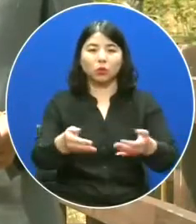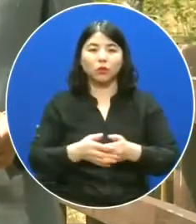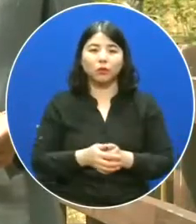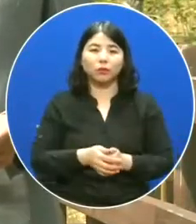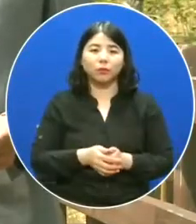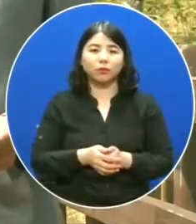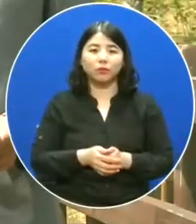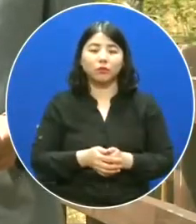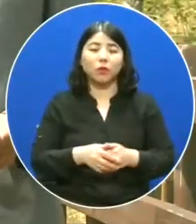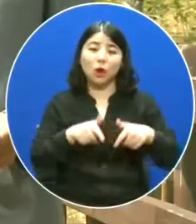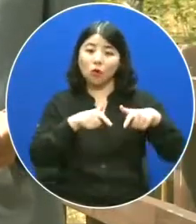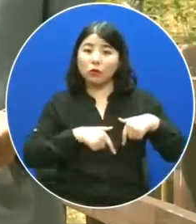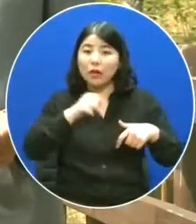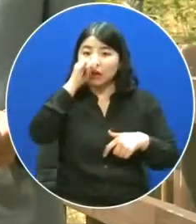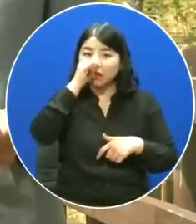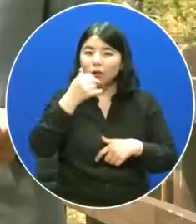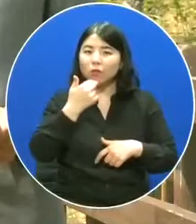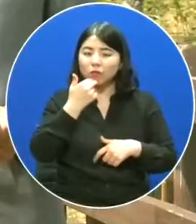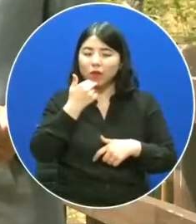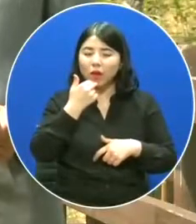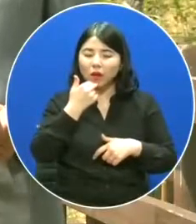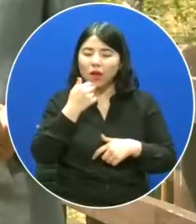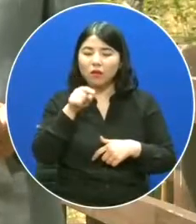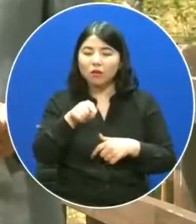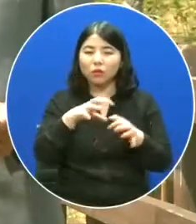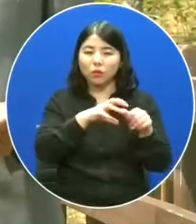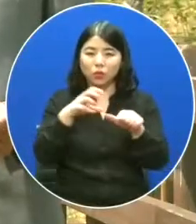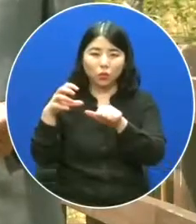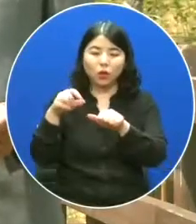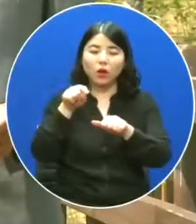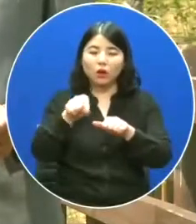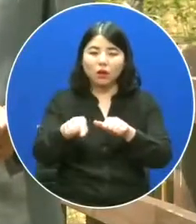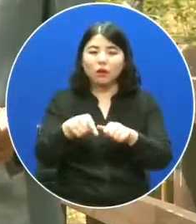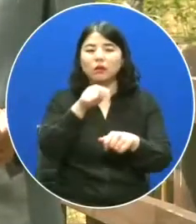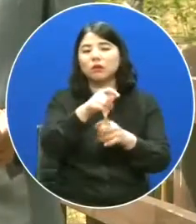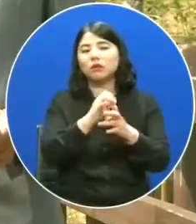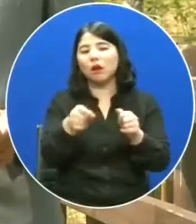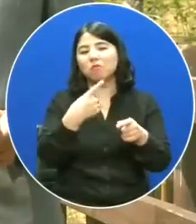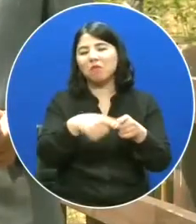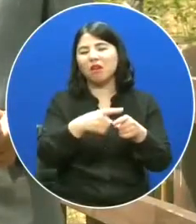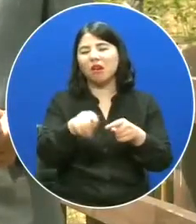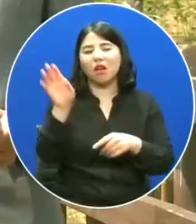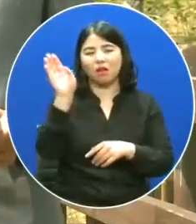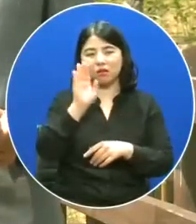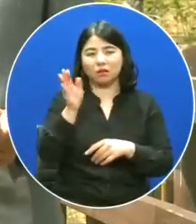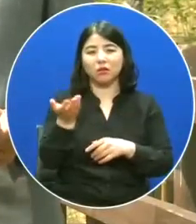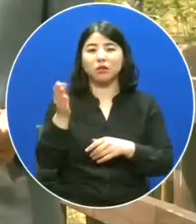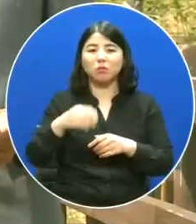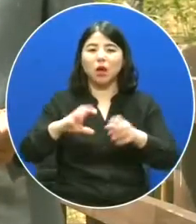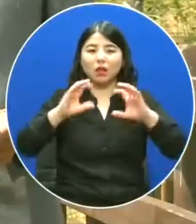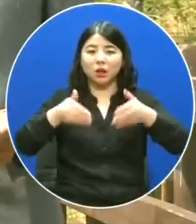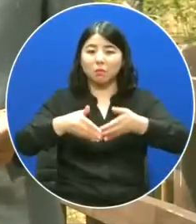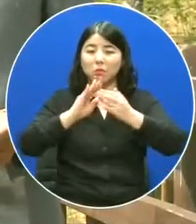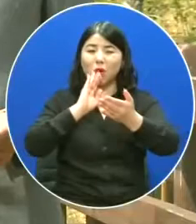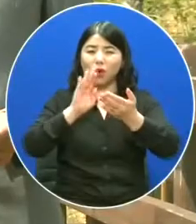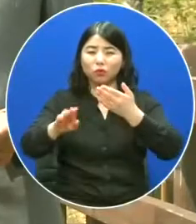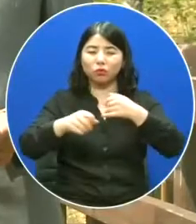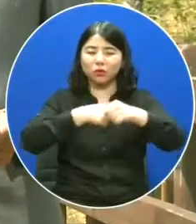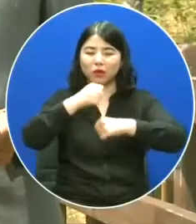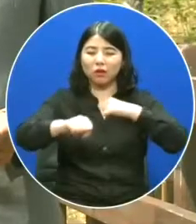수여하는 것입니다. 훈장이 있다 없다는 사실을 통해 해당 인물을 평가할 것은 아니지만 건국